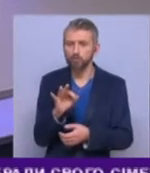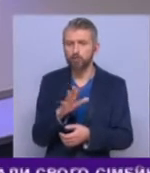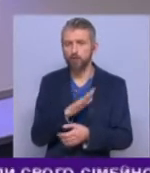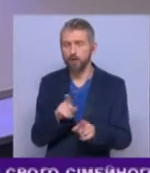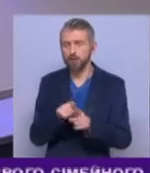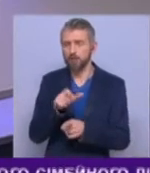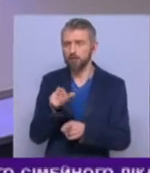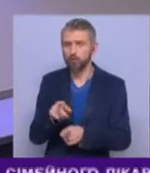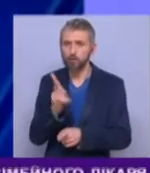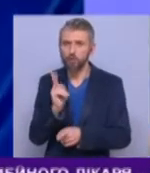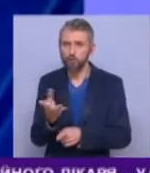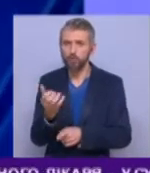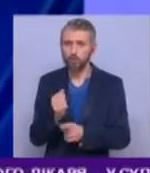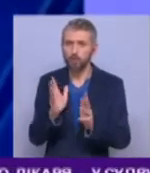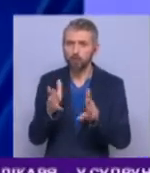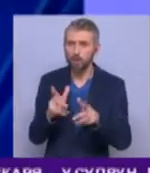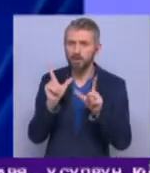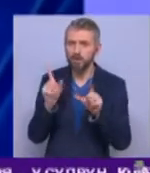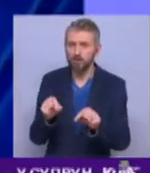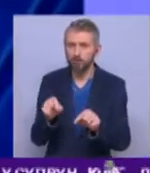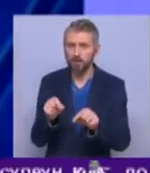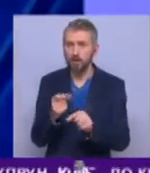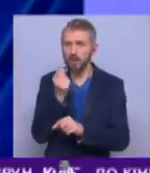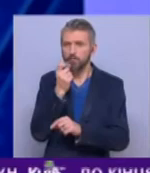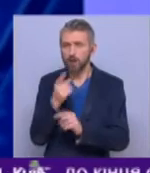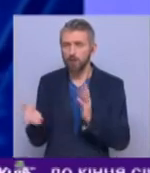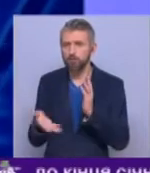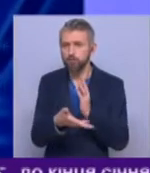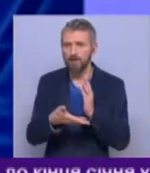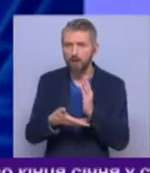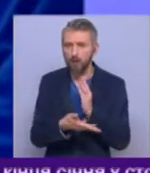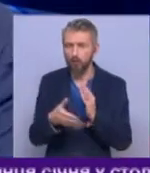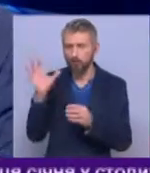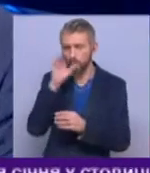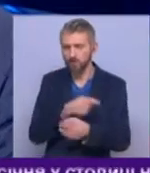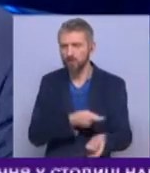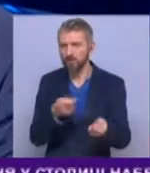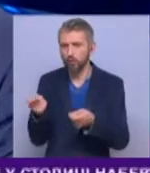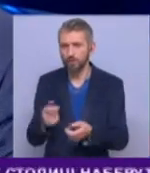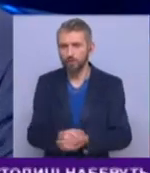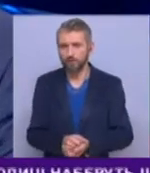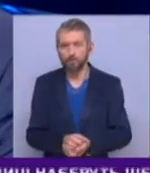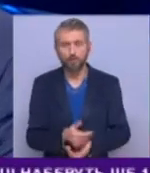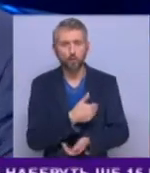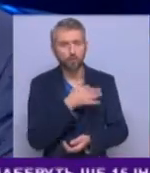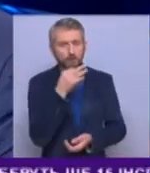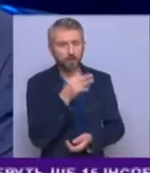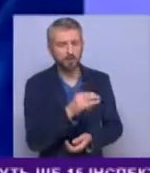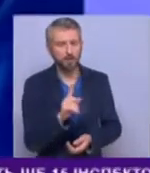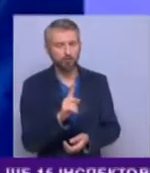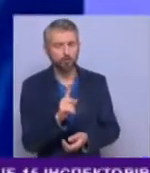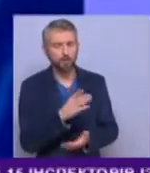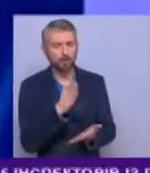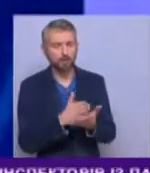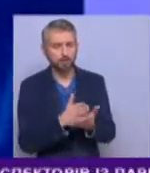таким людям, які беруть тракторець, їдуть в парк, пиляють там вночі і відвозять? Ну, хочу сказати, що... Перш за все,